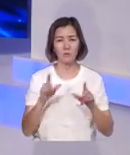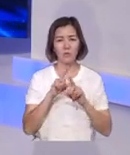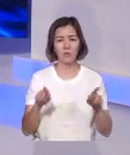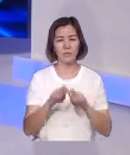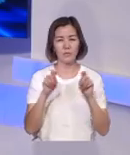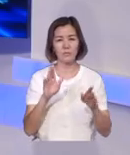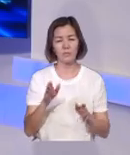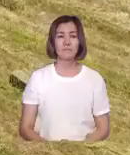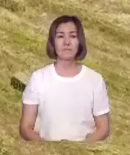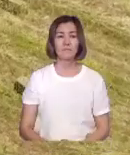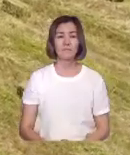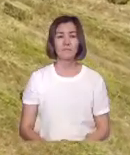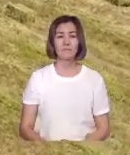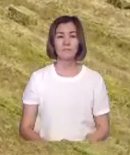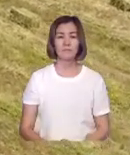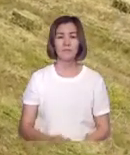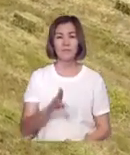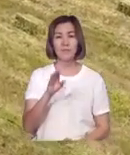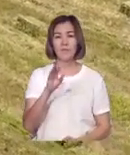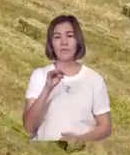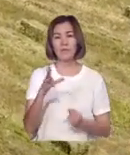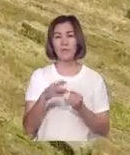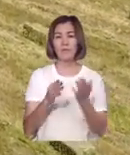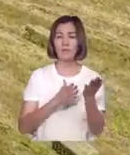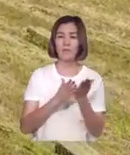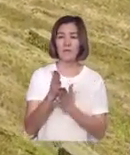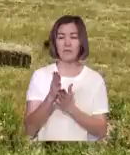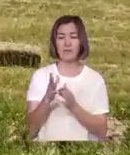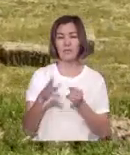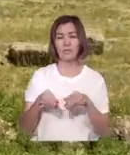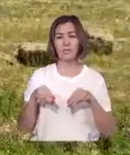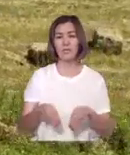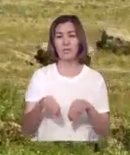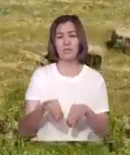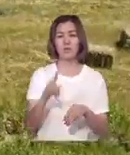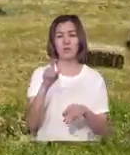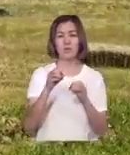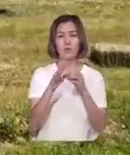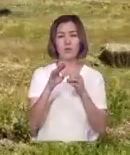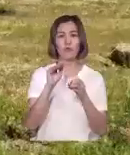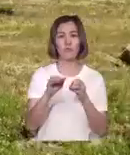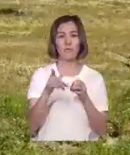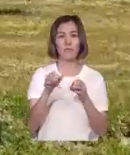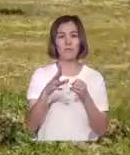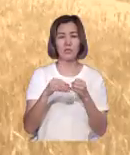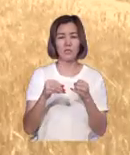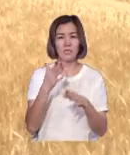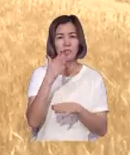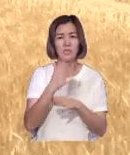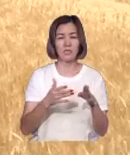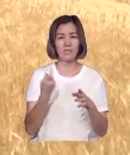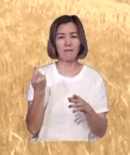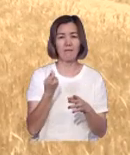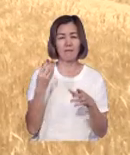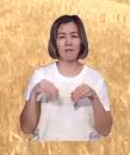қолданысқа берілмек. Кербұлақ аграрлы аудан. Биыл егіс алқабы 114 мың гектарға жетті. Соның тең жартысында дәнді